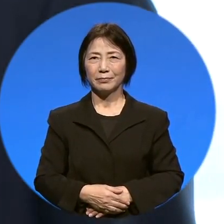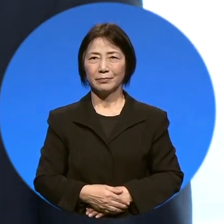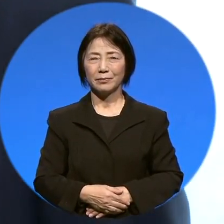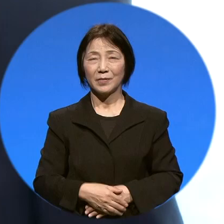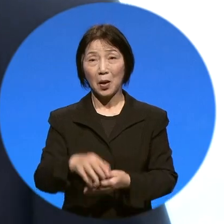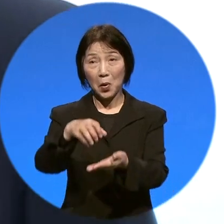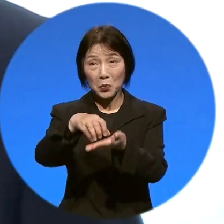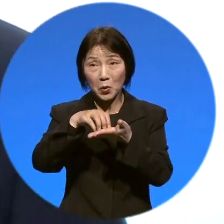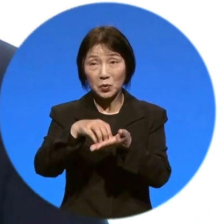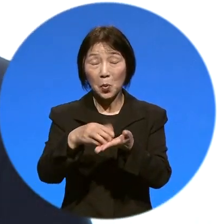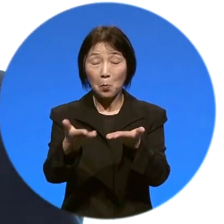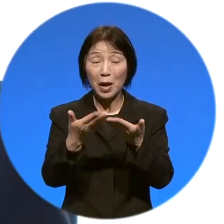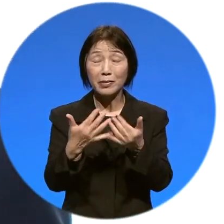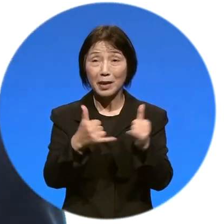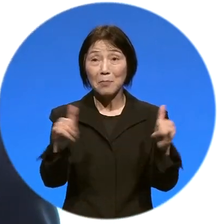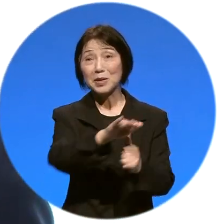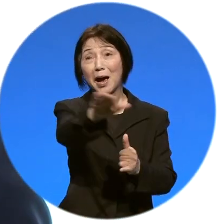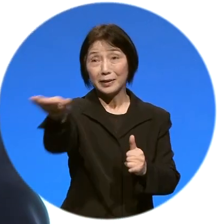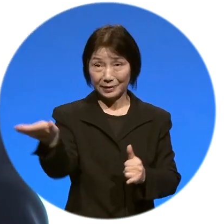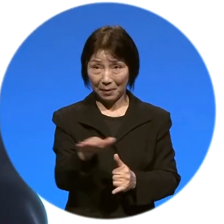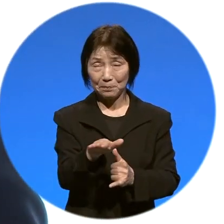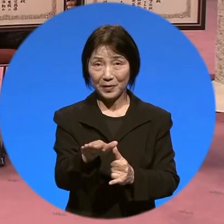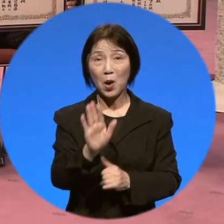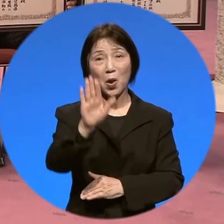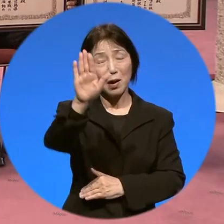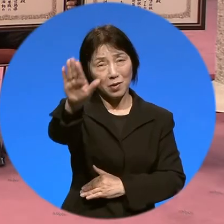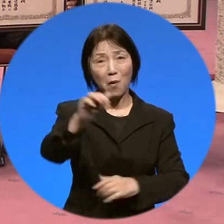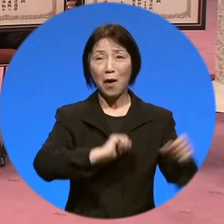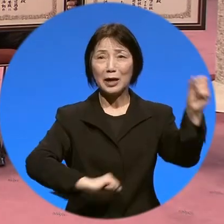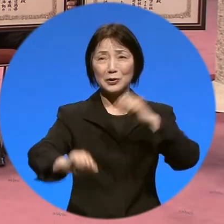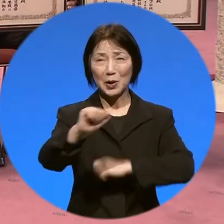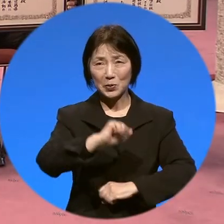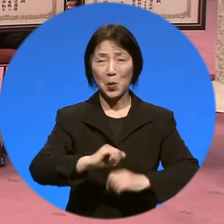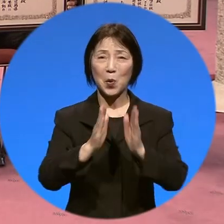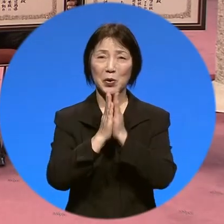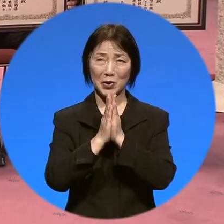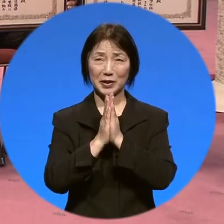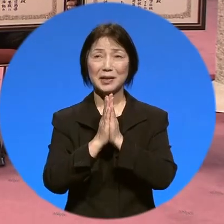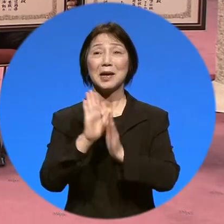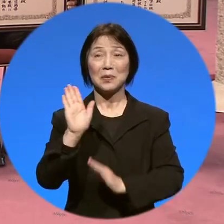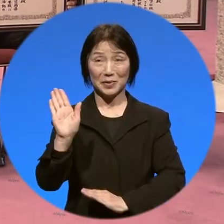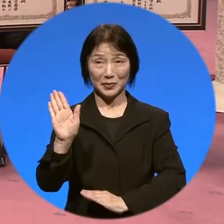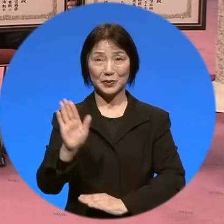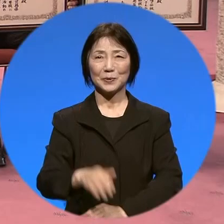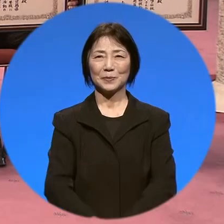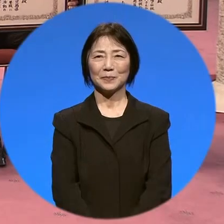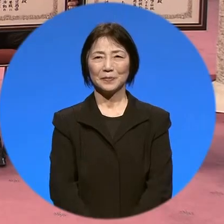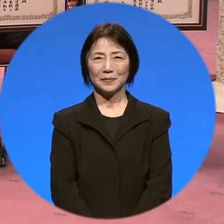表彰を受けた皆さん、これからもご活躍をお祈りしています。